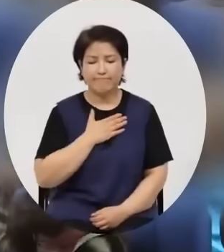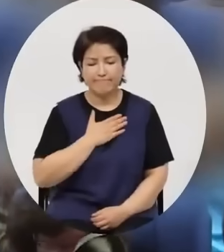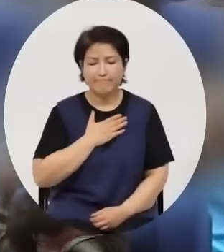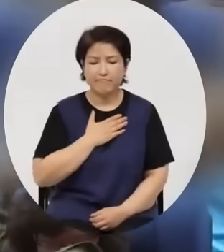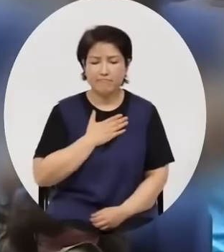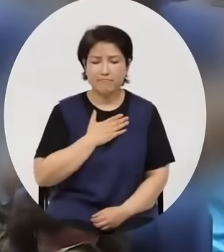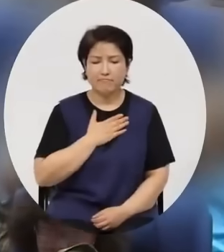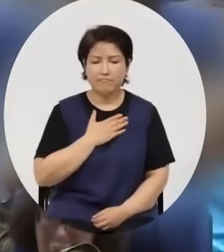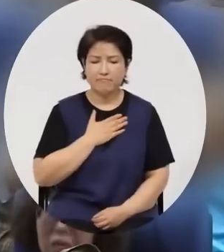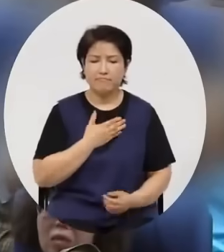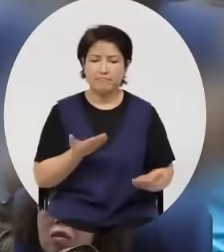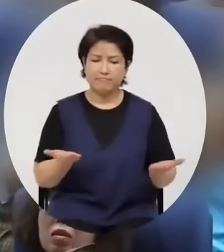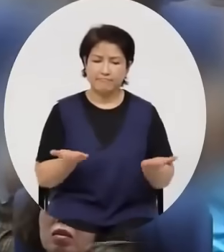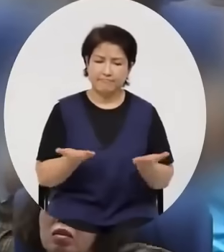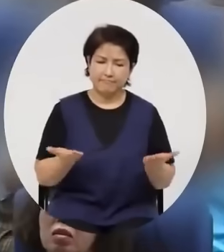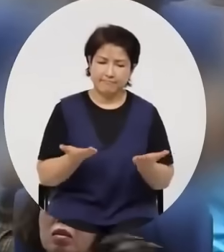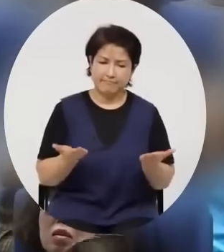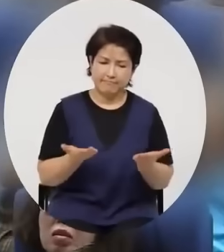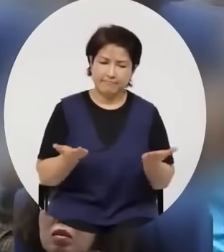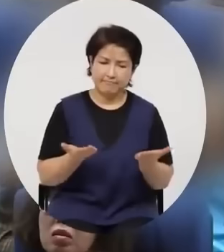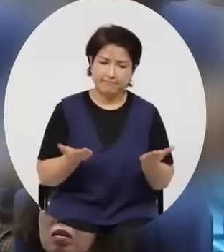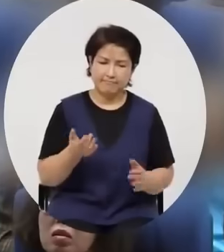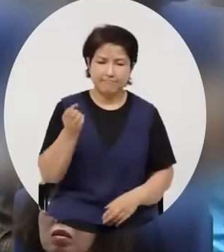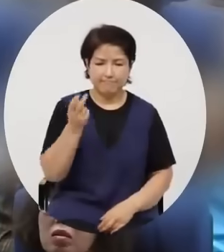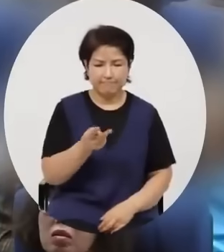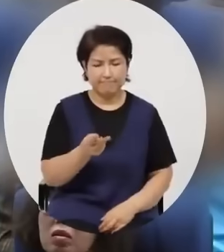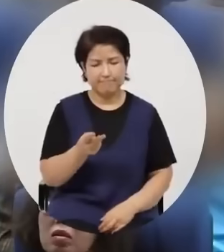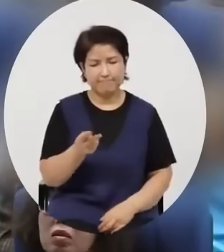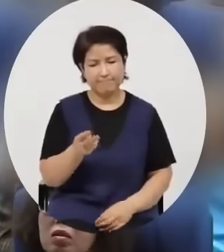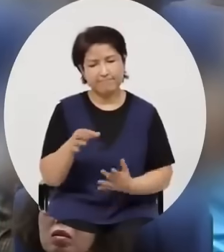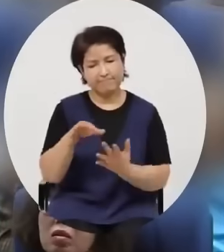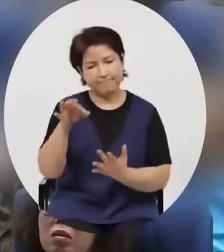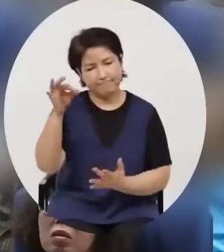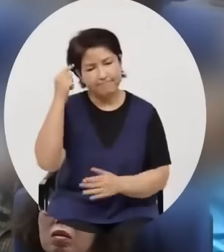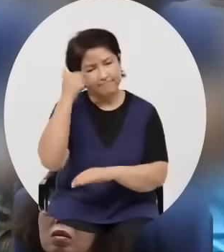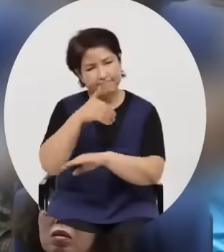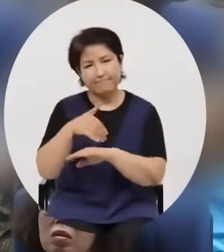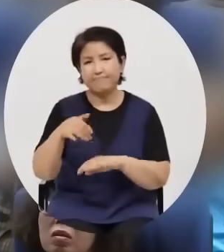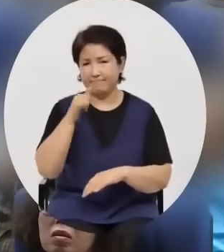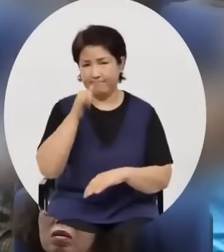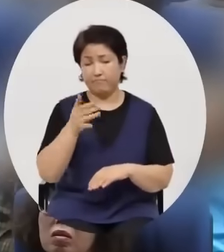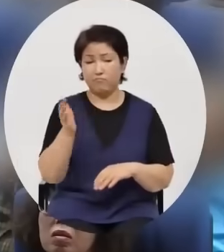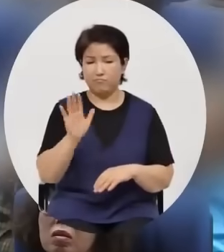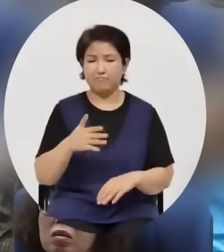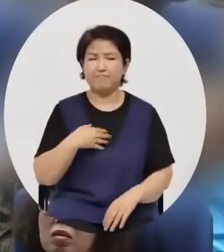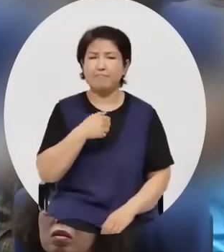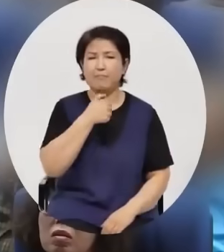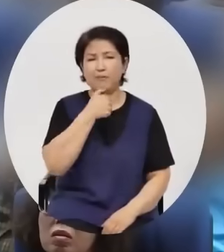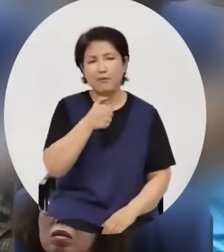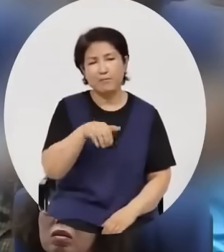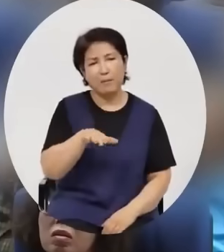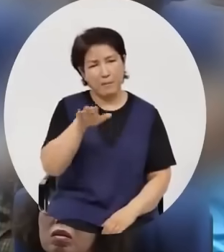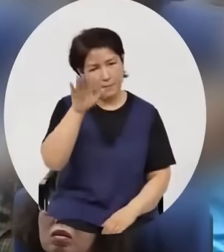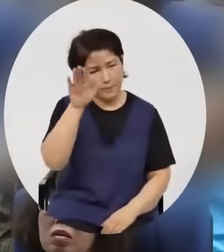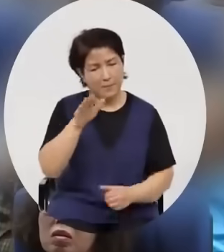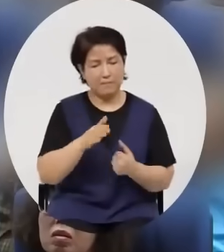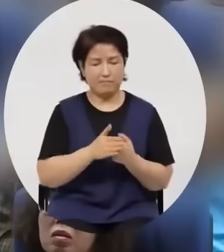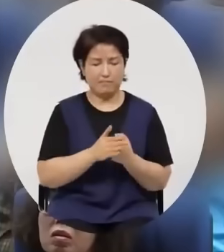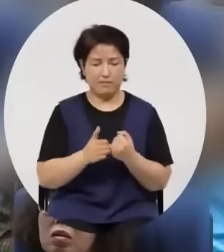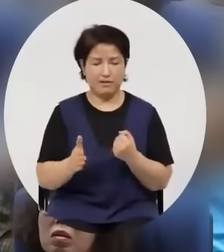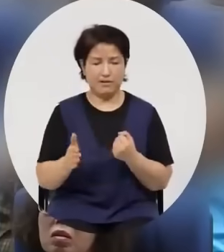저는 직업을 하나 더 가지려고 계획하고 있습니다. 네. 지금 그런데 제가 50세가 넘은